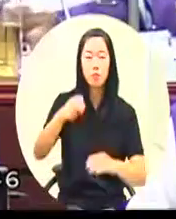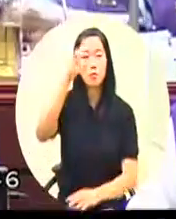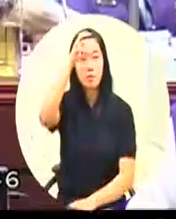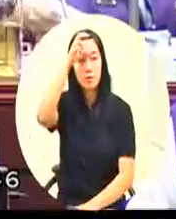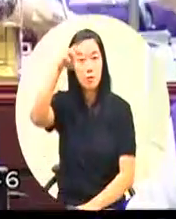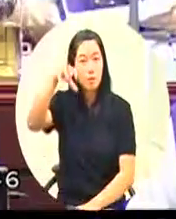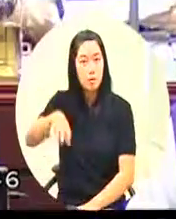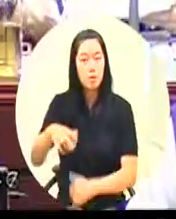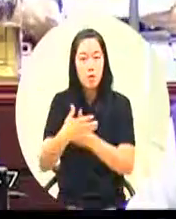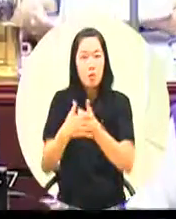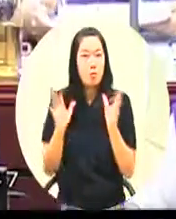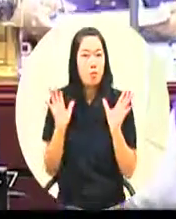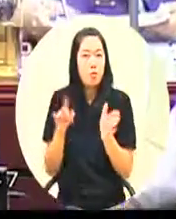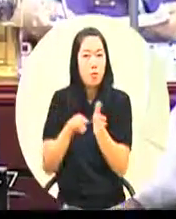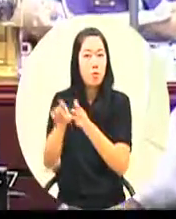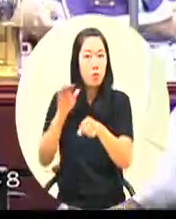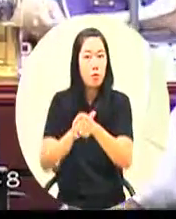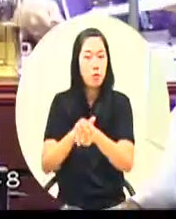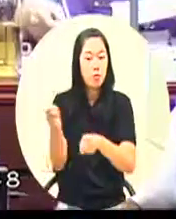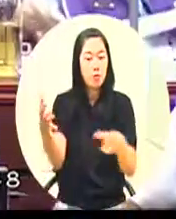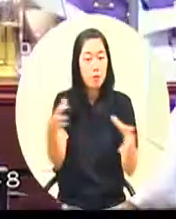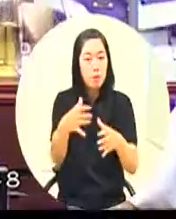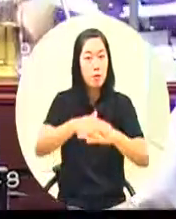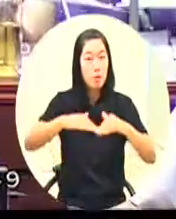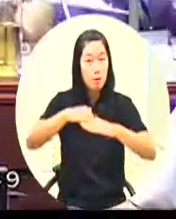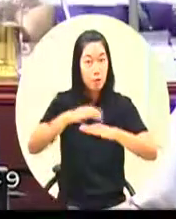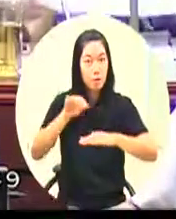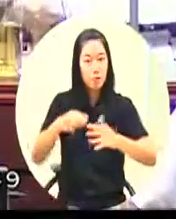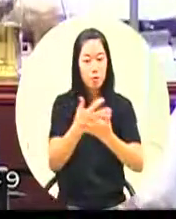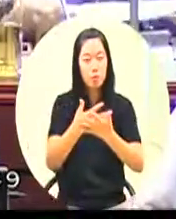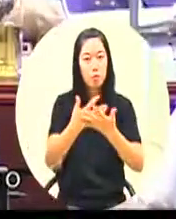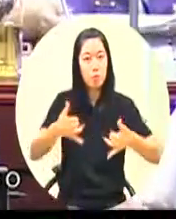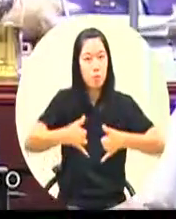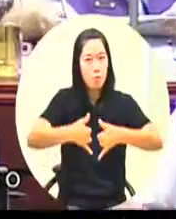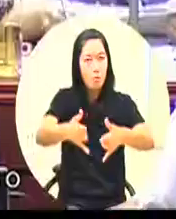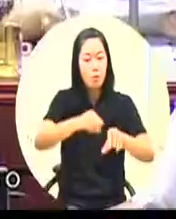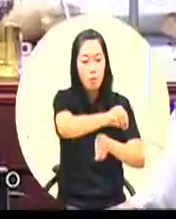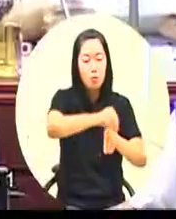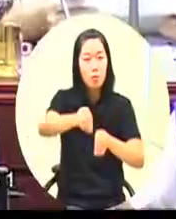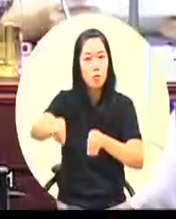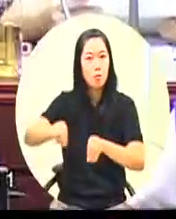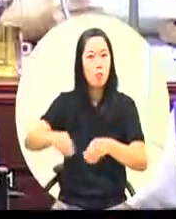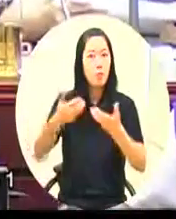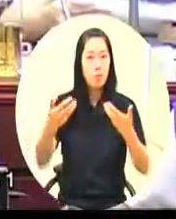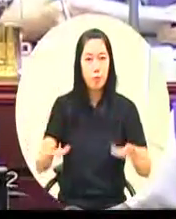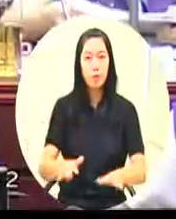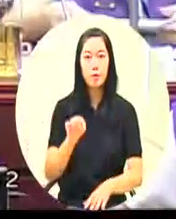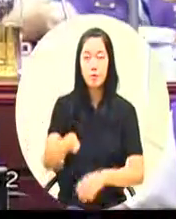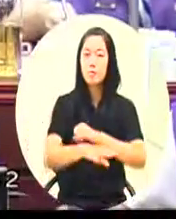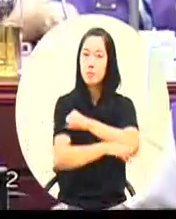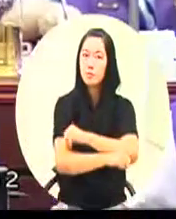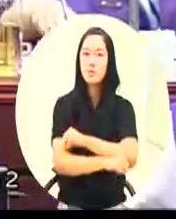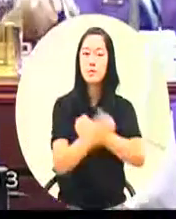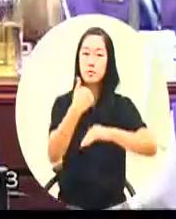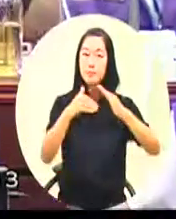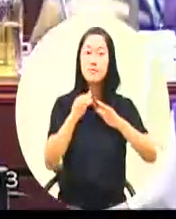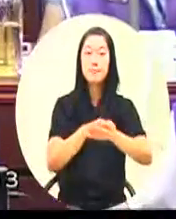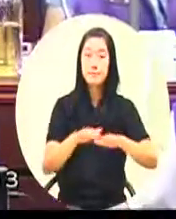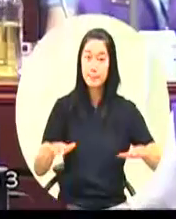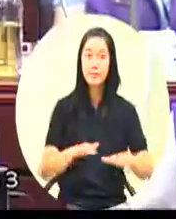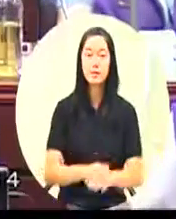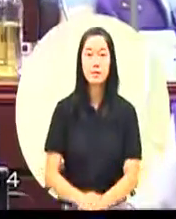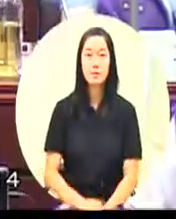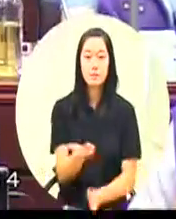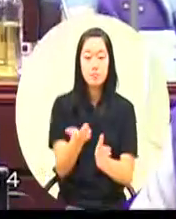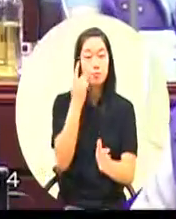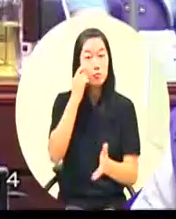好的合作，所以它整体来讲可以说这个网络还算蛮绵密的。那这是讲基本的校安的部分。那黄议员刚刚有